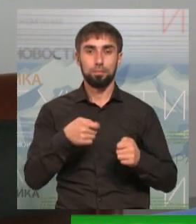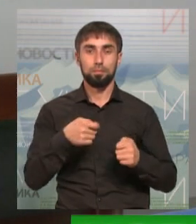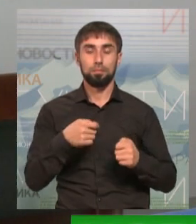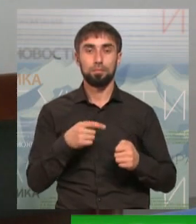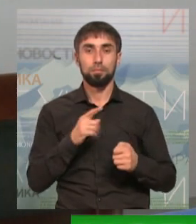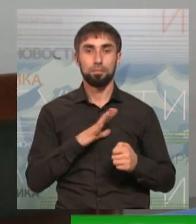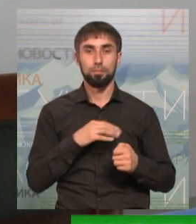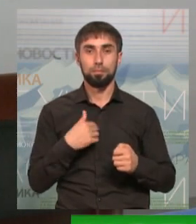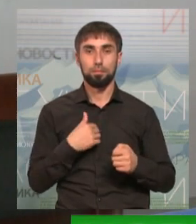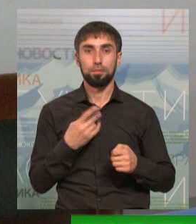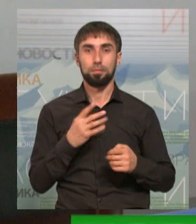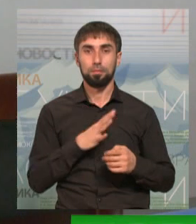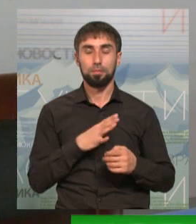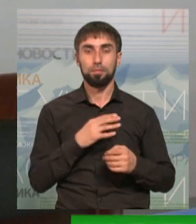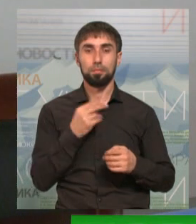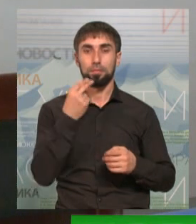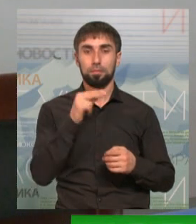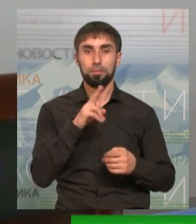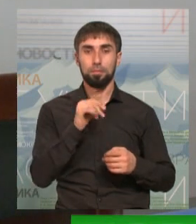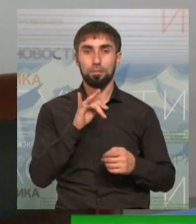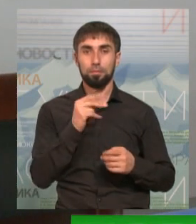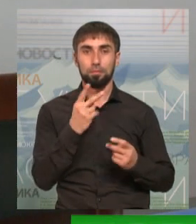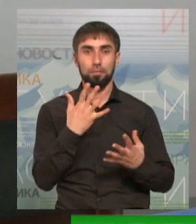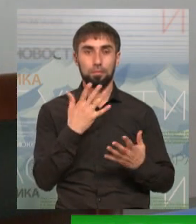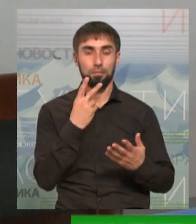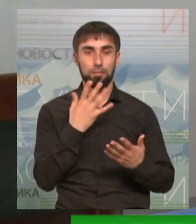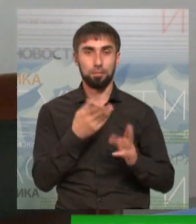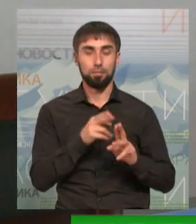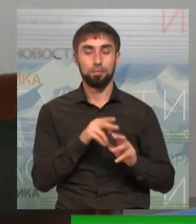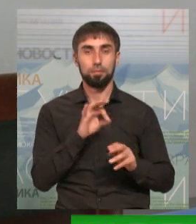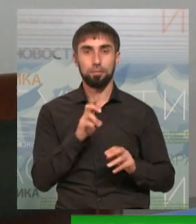мы должны иметь четкую картину об